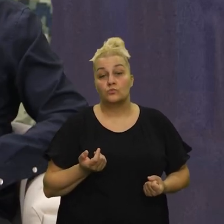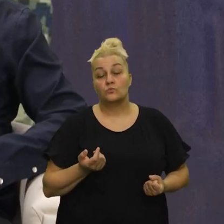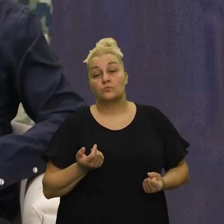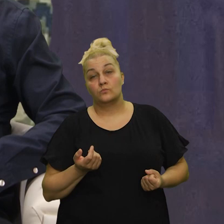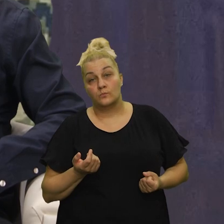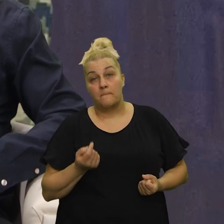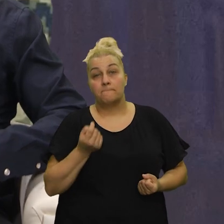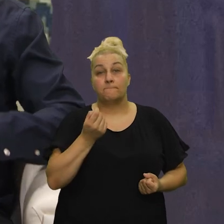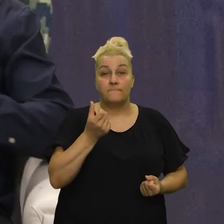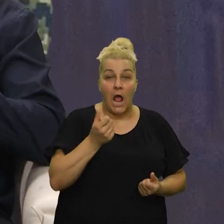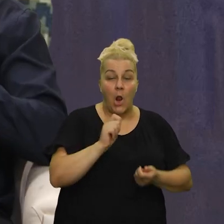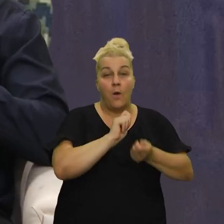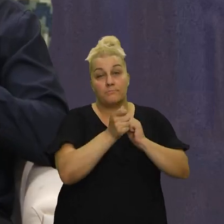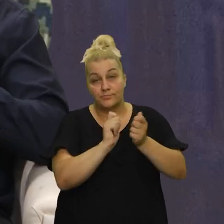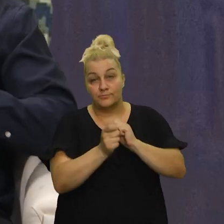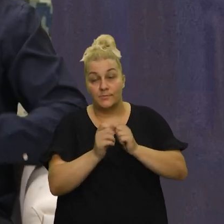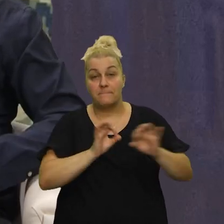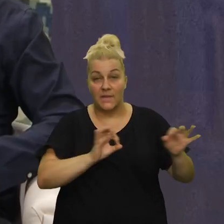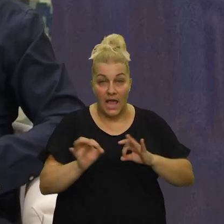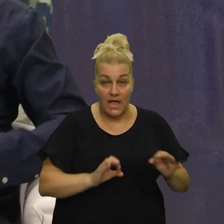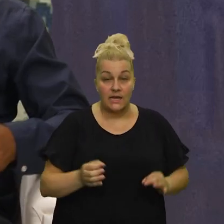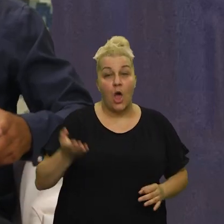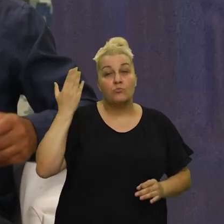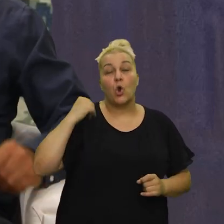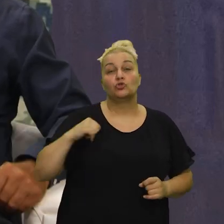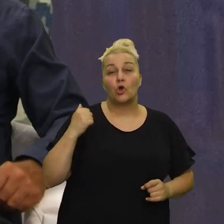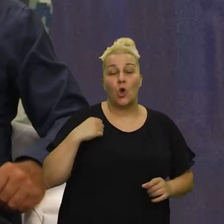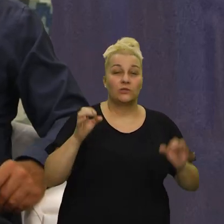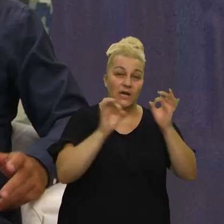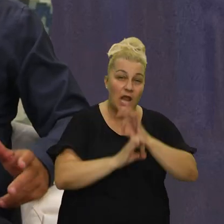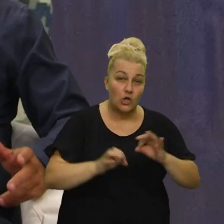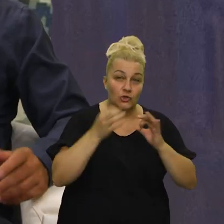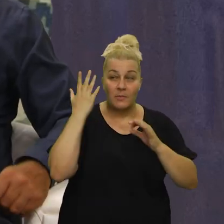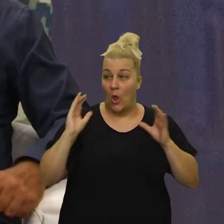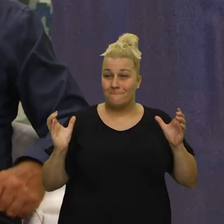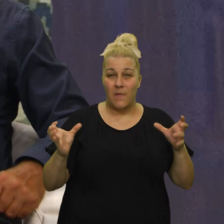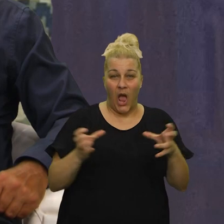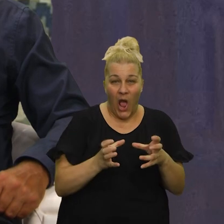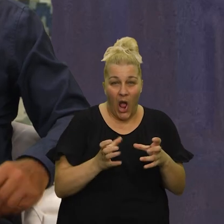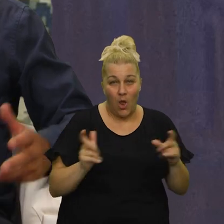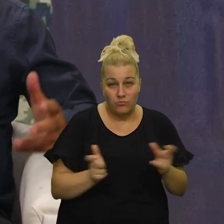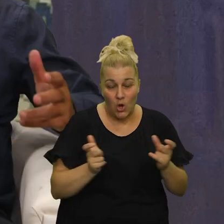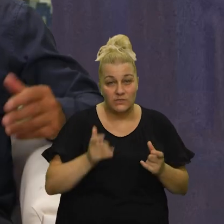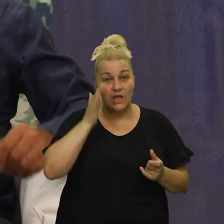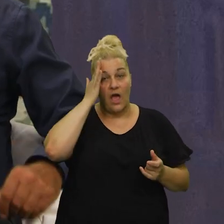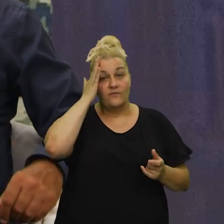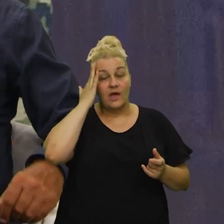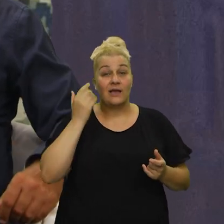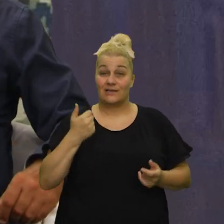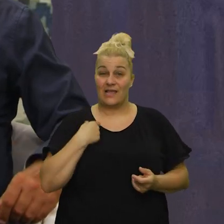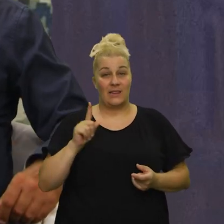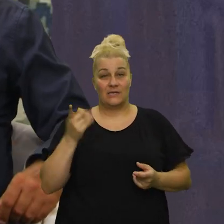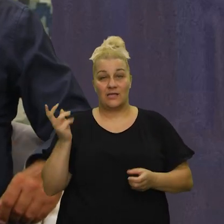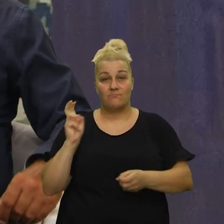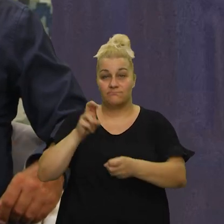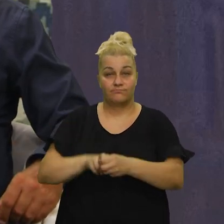recimo tako, redizajniranim ovim mjerama. Prošle godine, nažalost, u uskom krugu ste vi to obilježili, čak ni moja